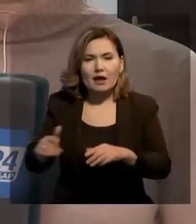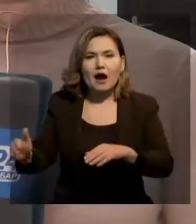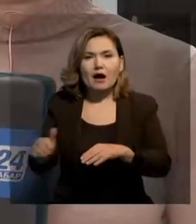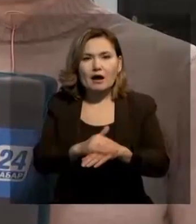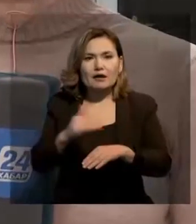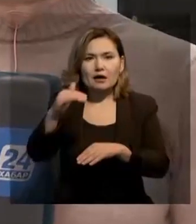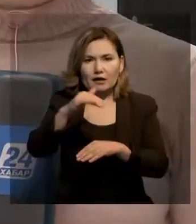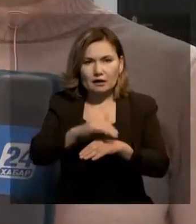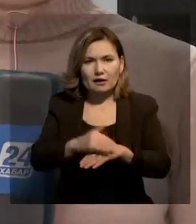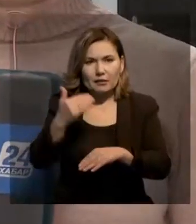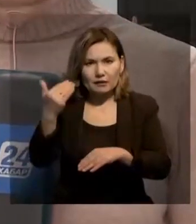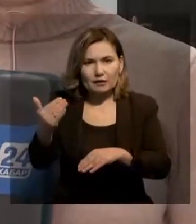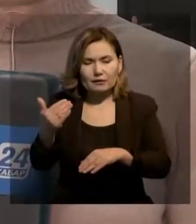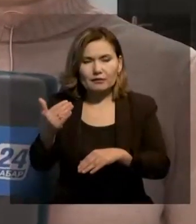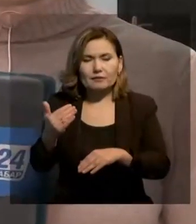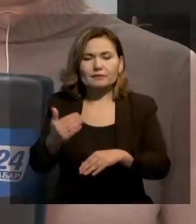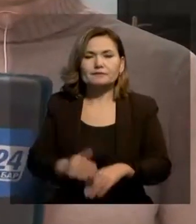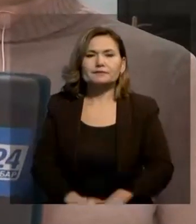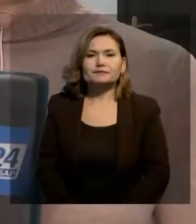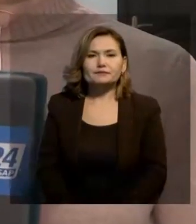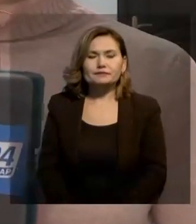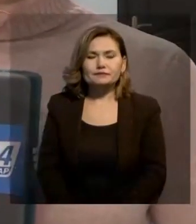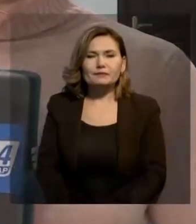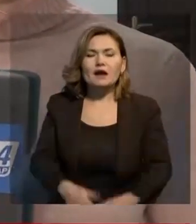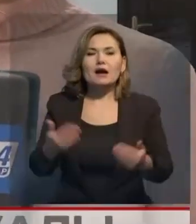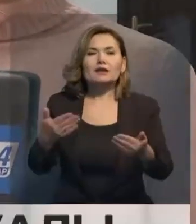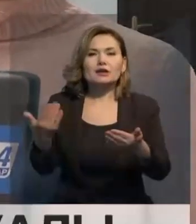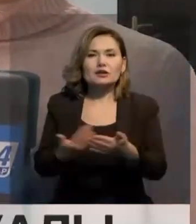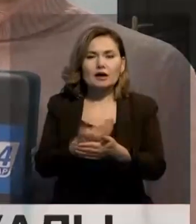кеш, кешіміз болып та қалды ғой. Не дейсіз? Қандай жаңалық бар?